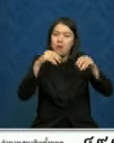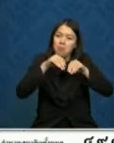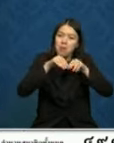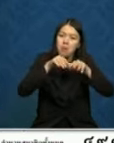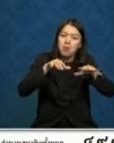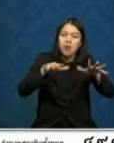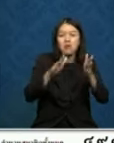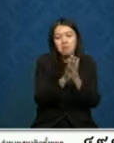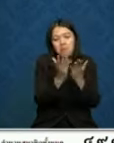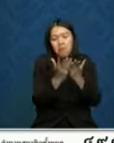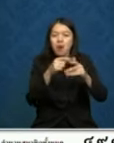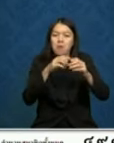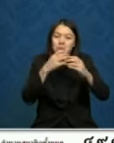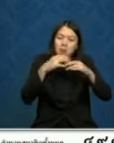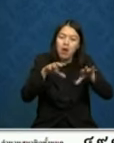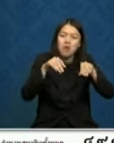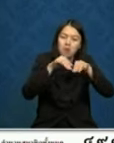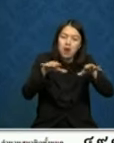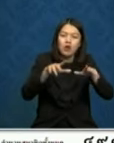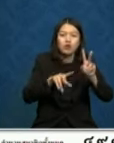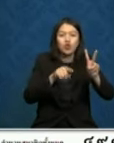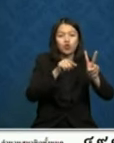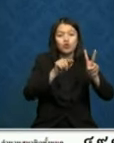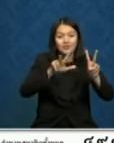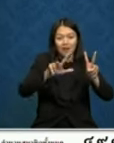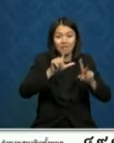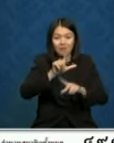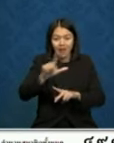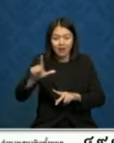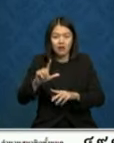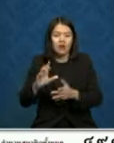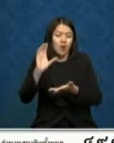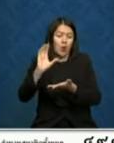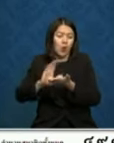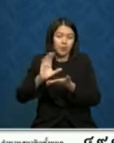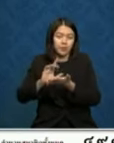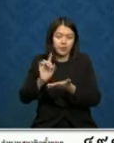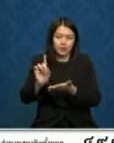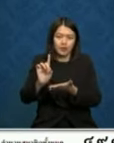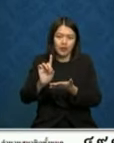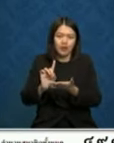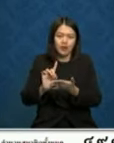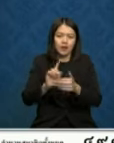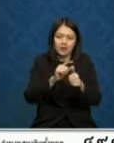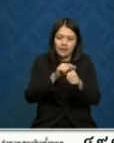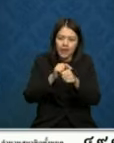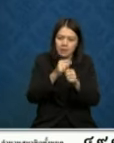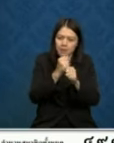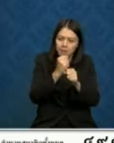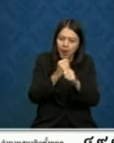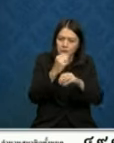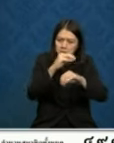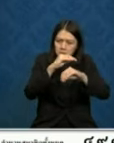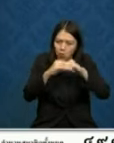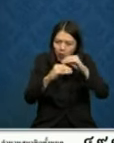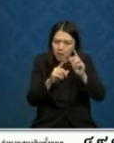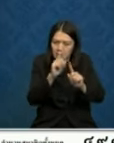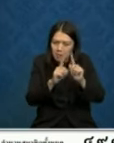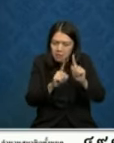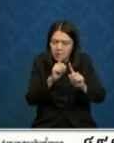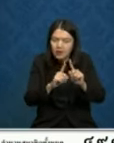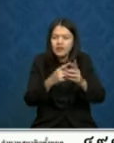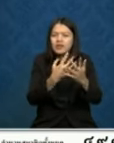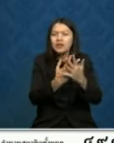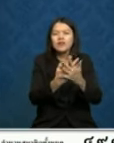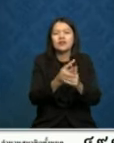จุลสารวารสารต่างๆอีก 2.3 ล้านบาทนะคะและงบประมาณอีกส่วนหนึ่งค่ะก็ใช้ในการติดตามผลการดำเนินโครงการนะคะของเรือนจำค่ะประ